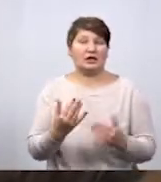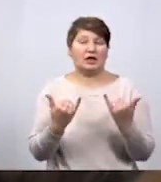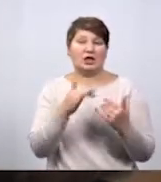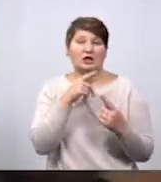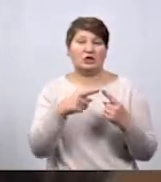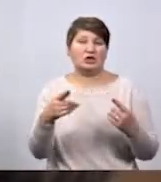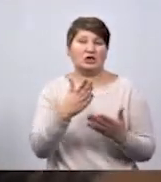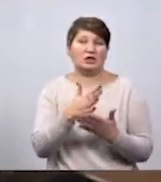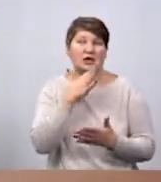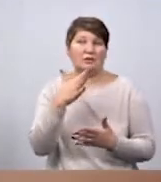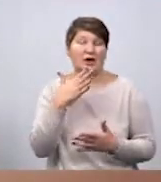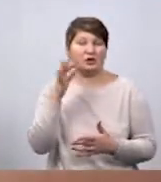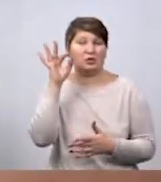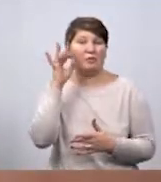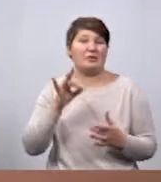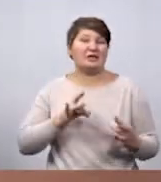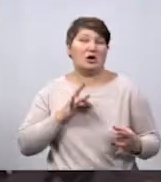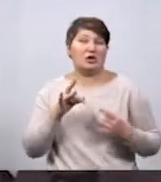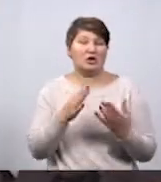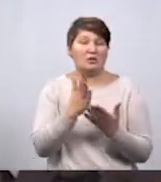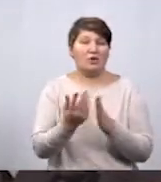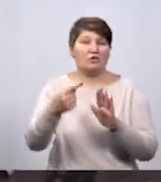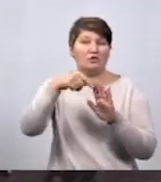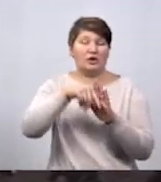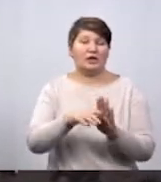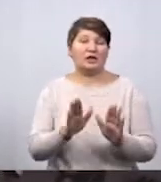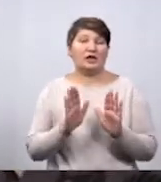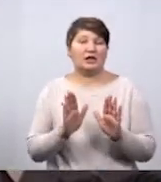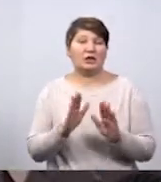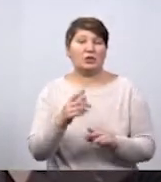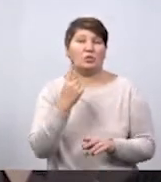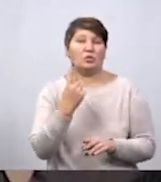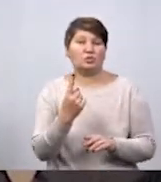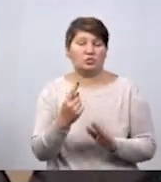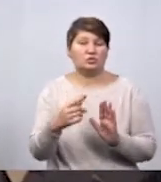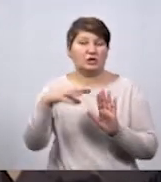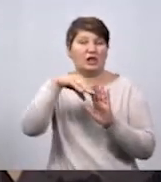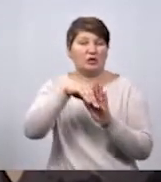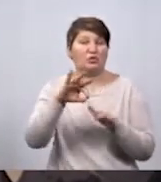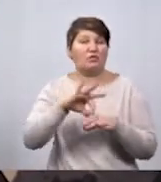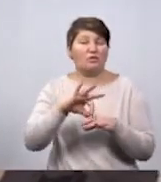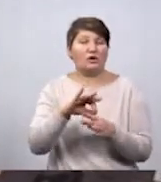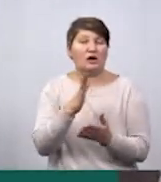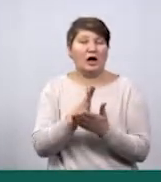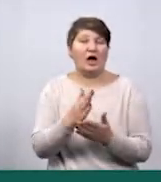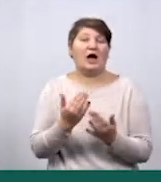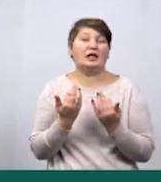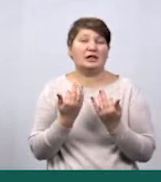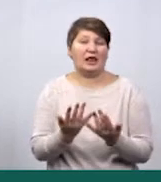багато психозів, які мають в собі не тільки одну складову, яка призводить, а декілька.